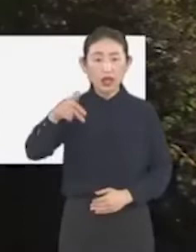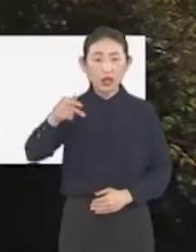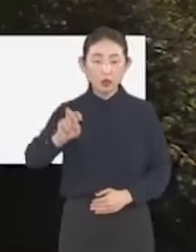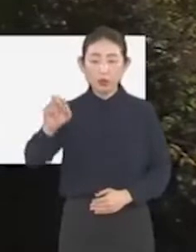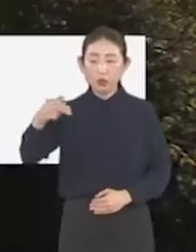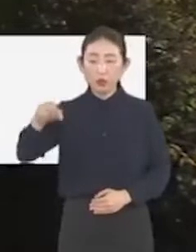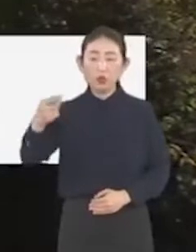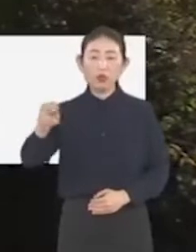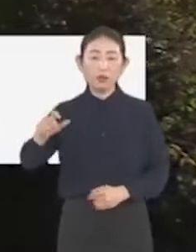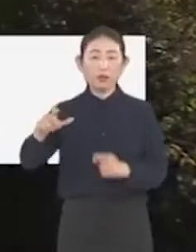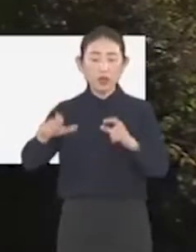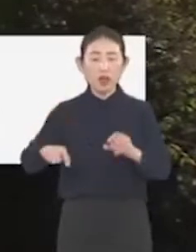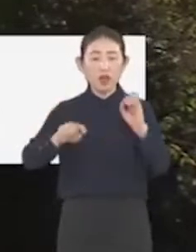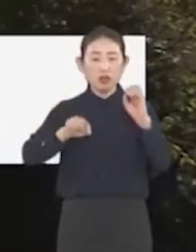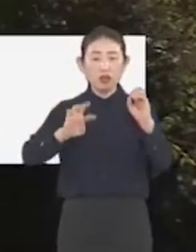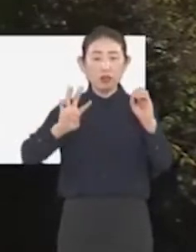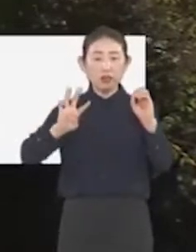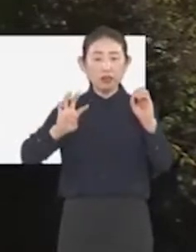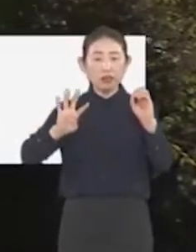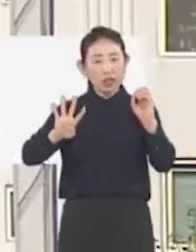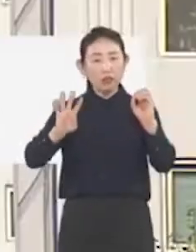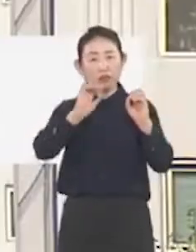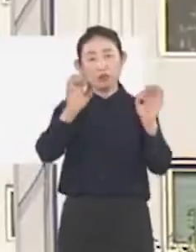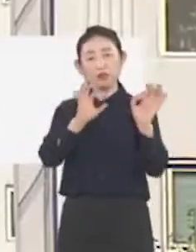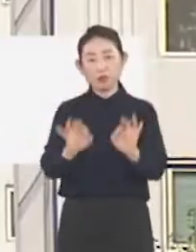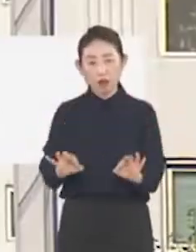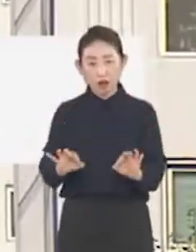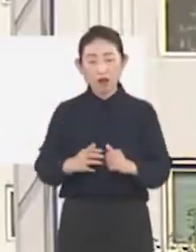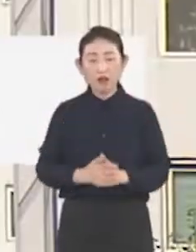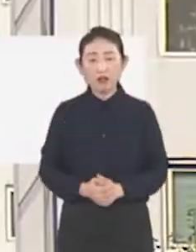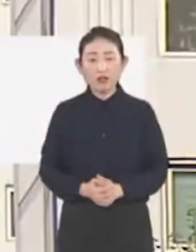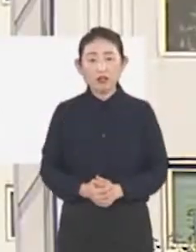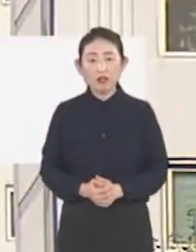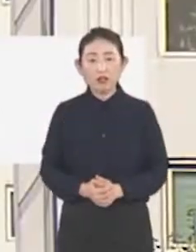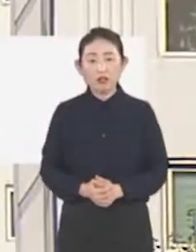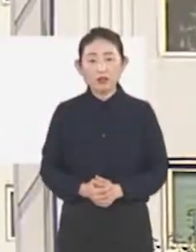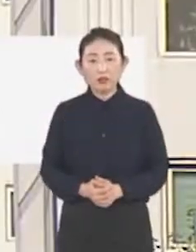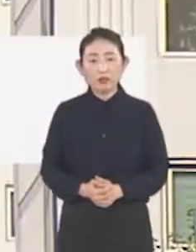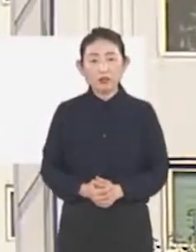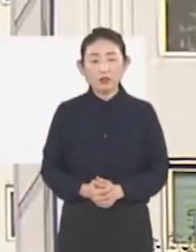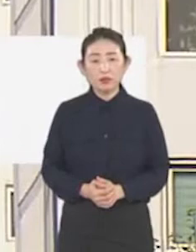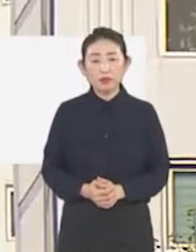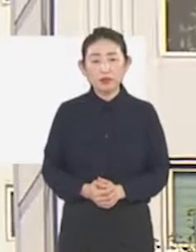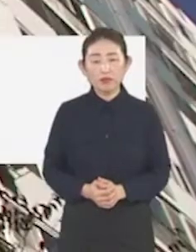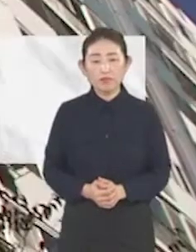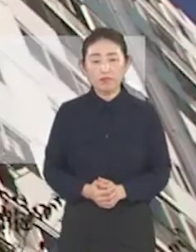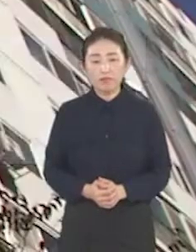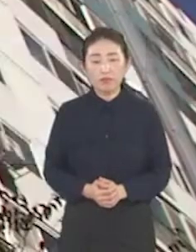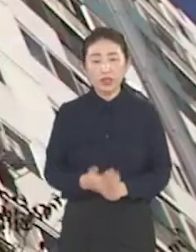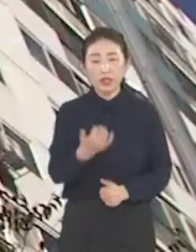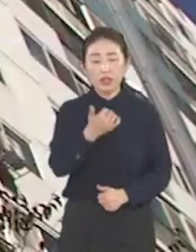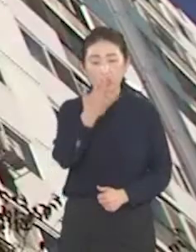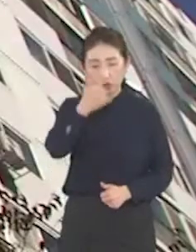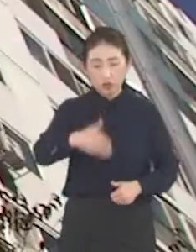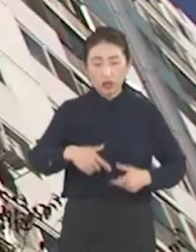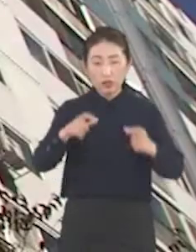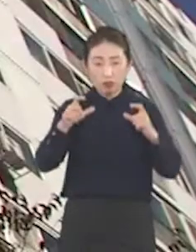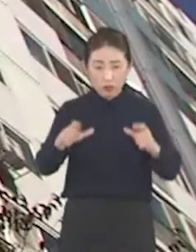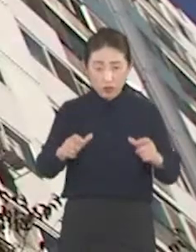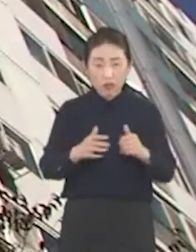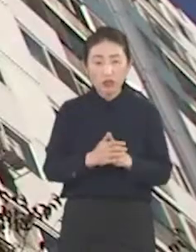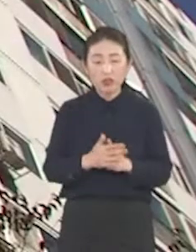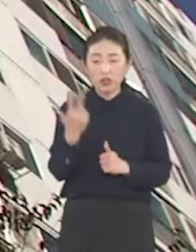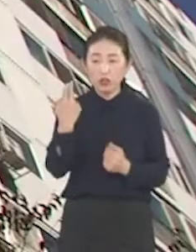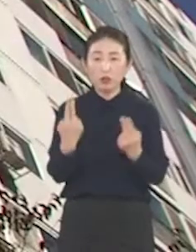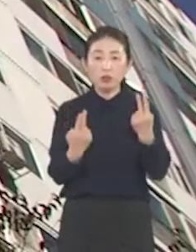소담동을 중심으로 0.4% 하락하며 전주대비 0.03% 포인트 낙폭이 확대됐고 충남은